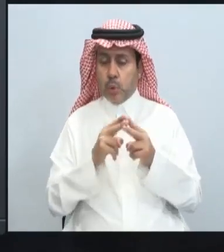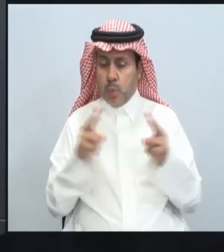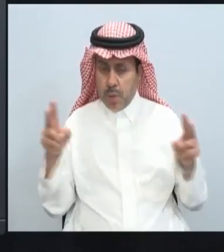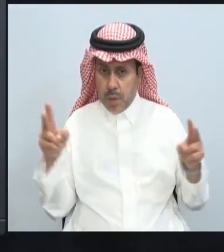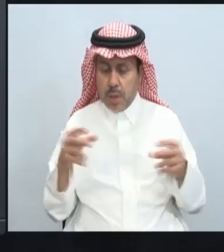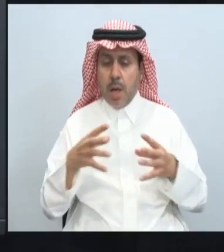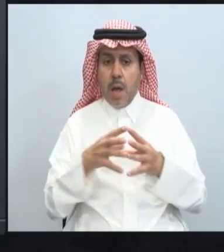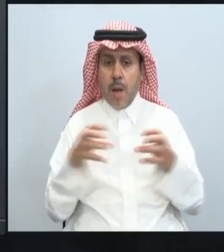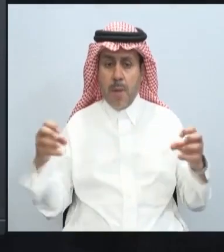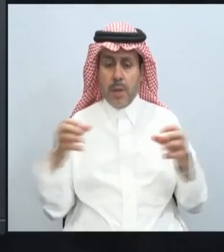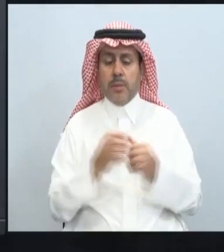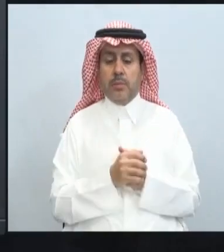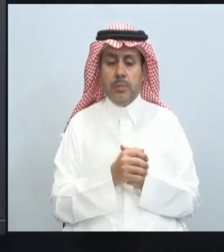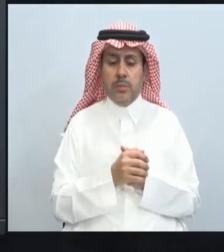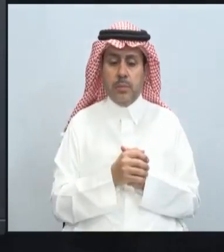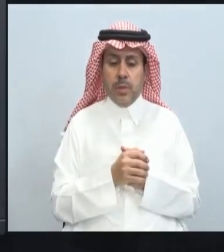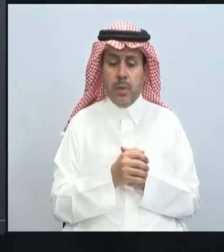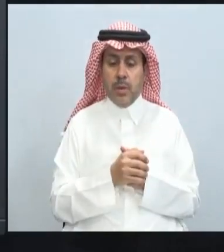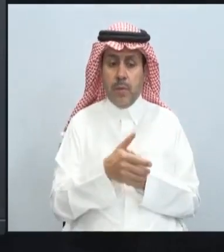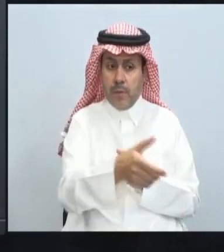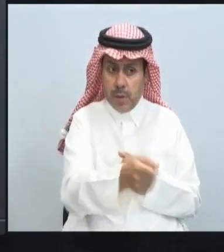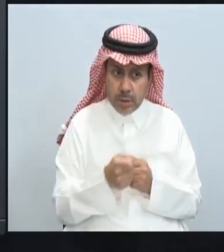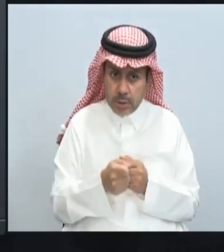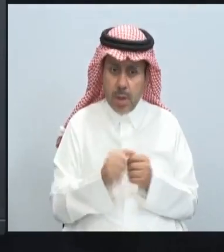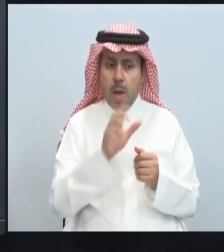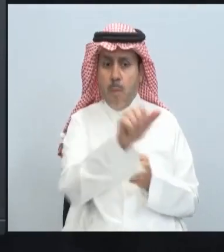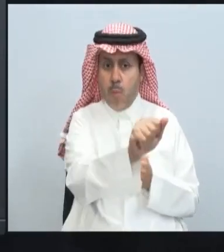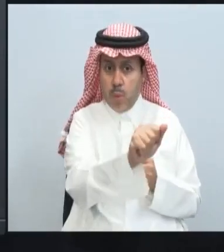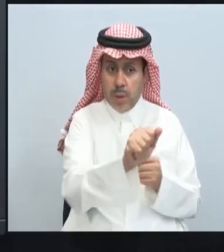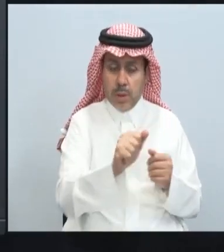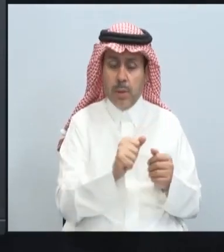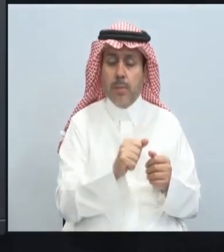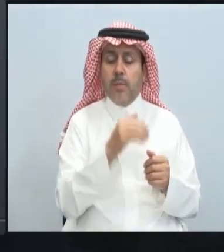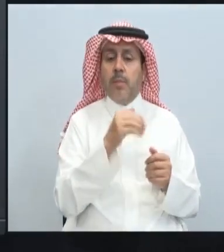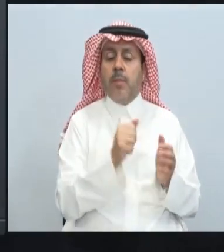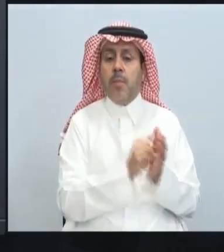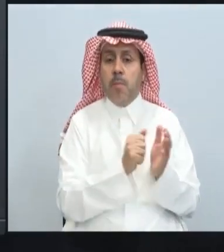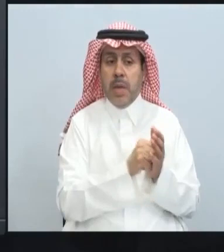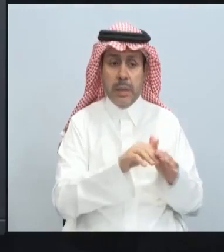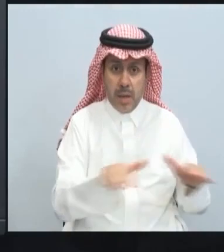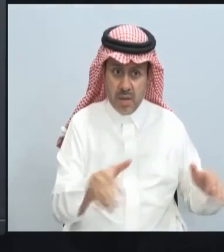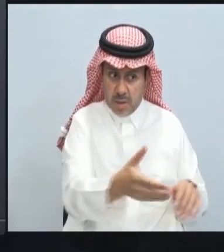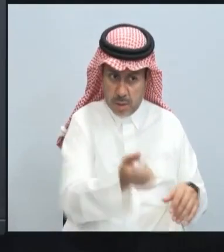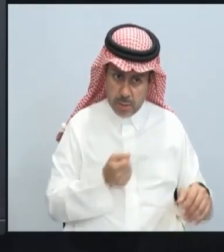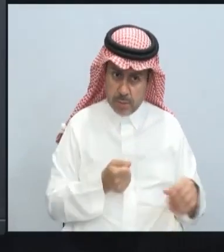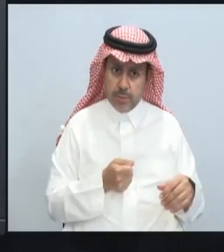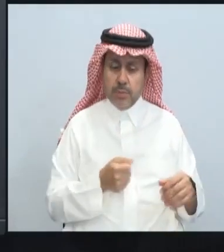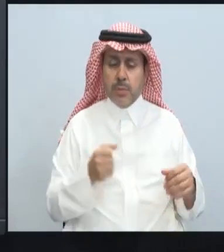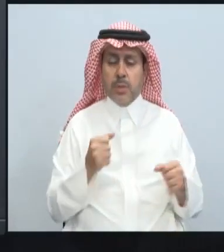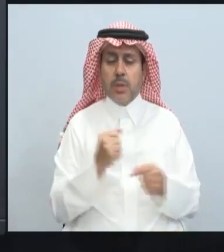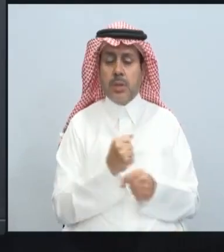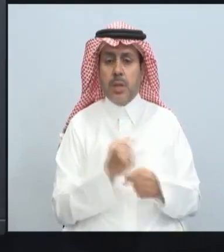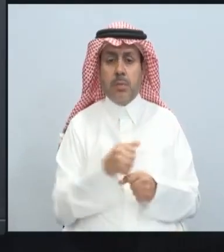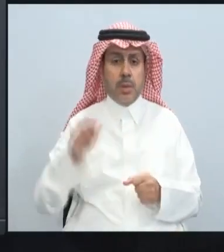هذا المعنى ومن ذلك في حال نزع الملكيه فاننا نرى ان الدوله هنا استخدمت السلطه العامه